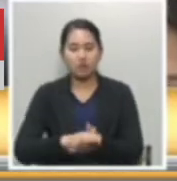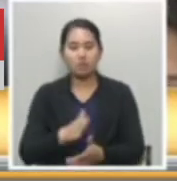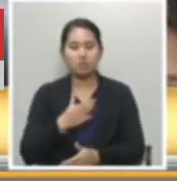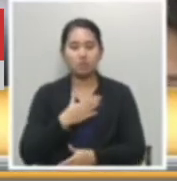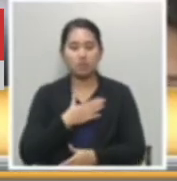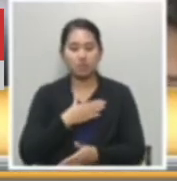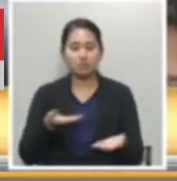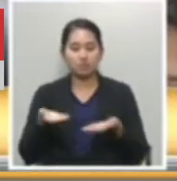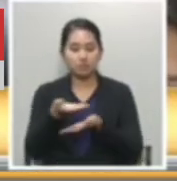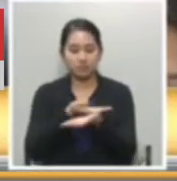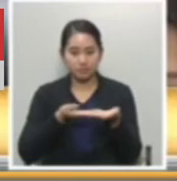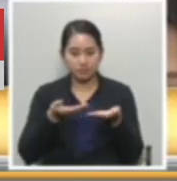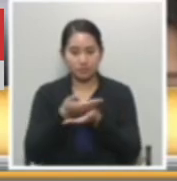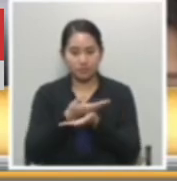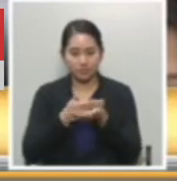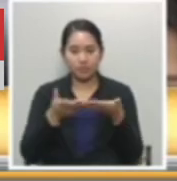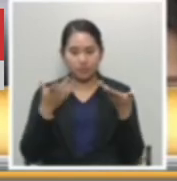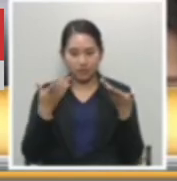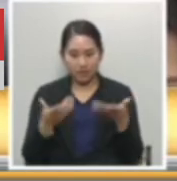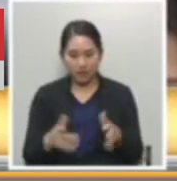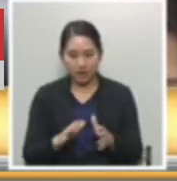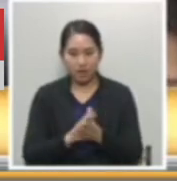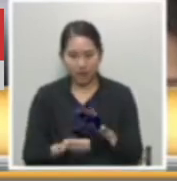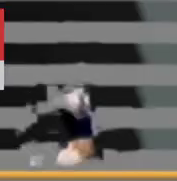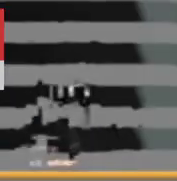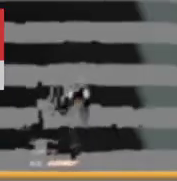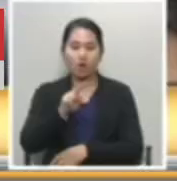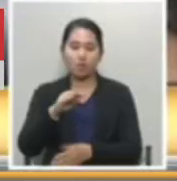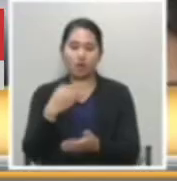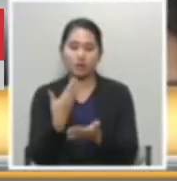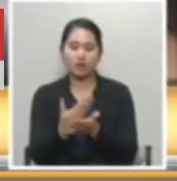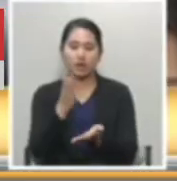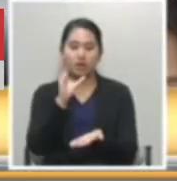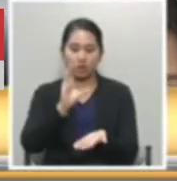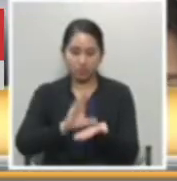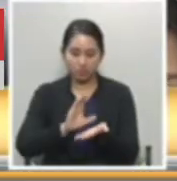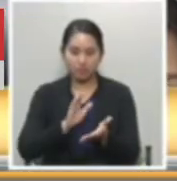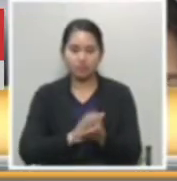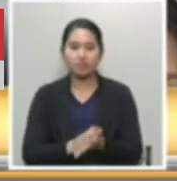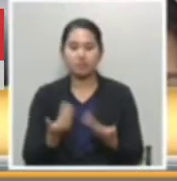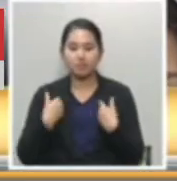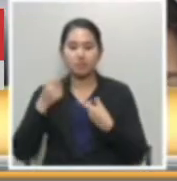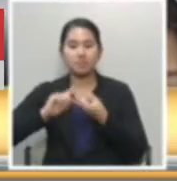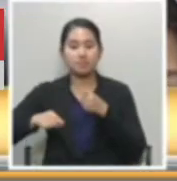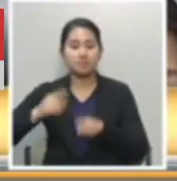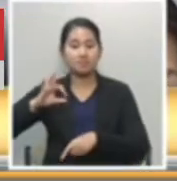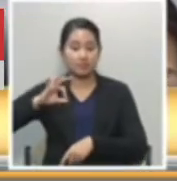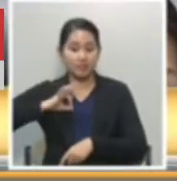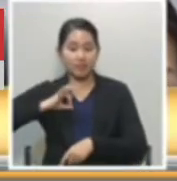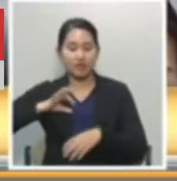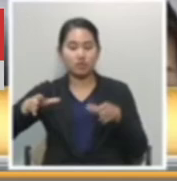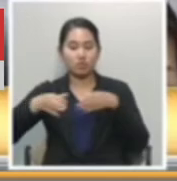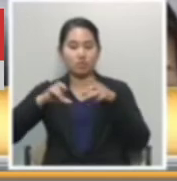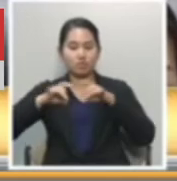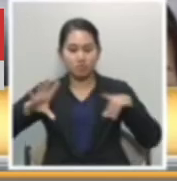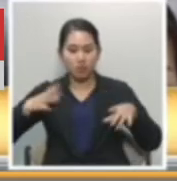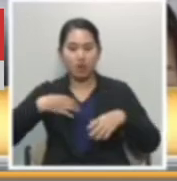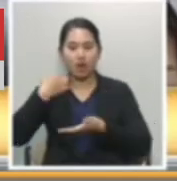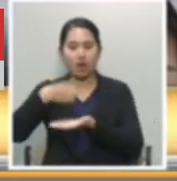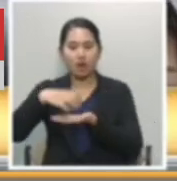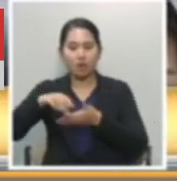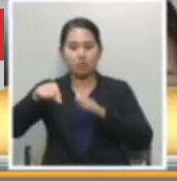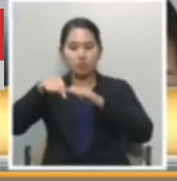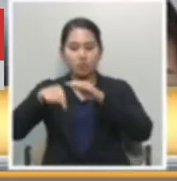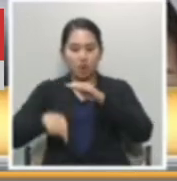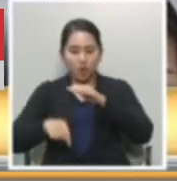ได้พิจารณาแล้วนะครับจากพรบ.งบประมาณเดี๋ยวจะมีเพื่อนสมาชิกฝ่ายค้านมาลงรายละเอียดในแต่ละรายกระทร